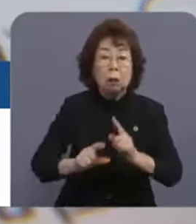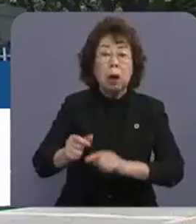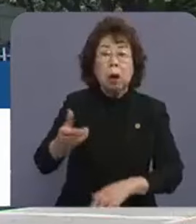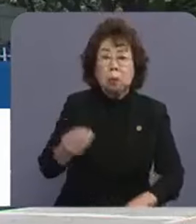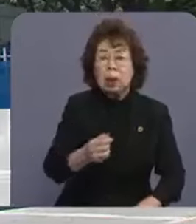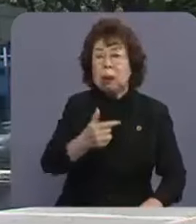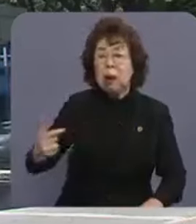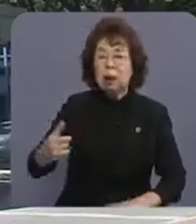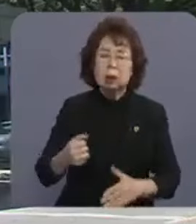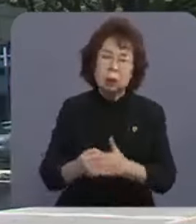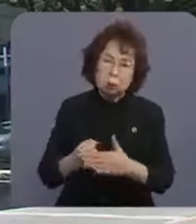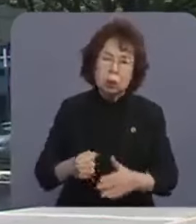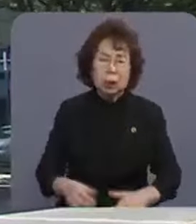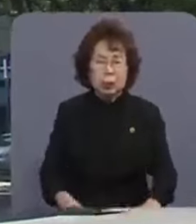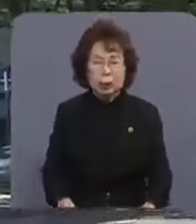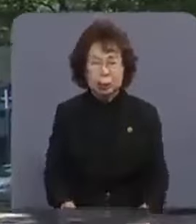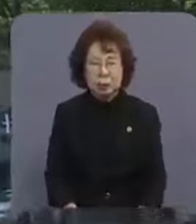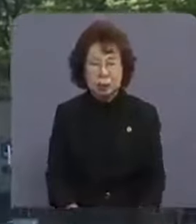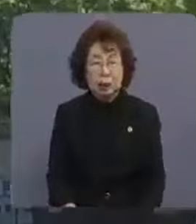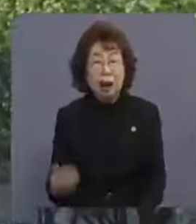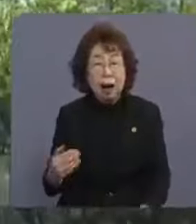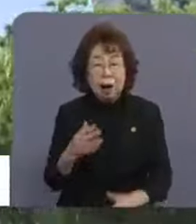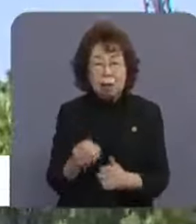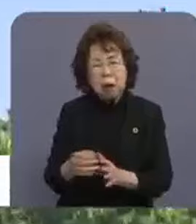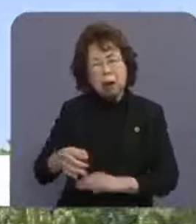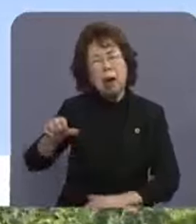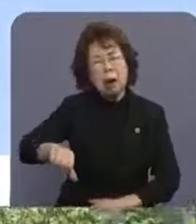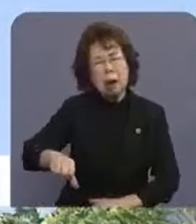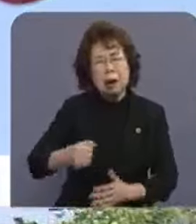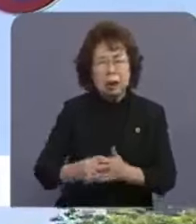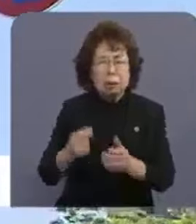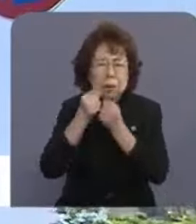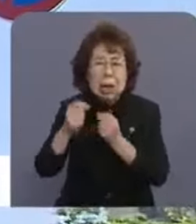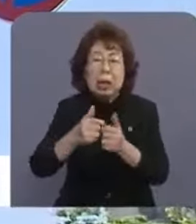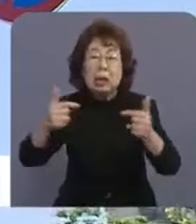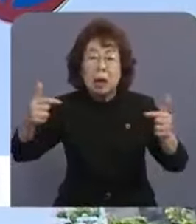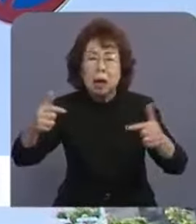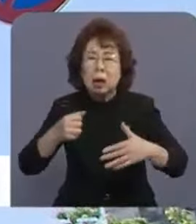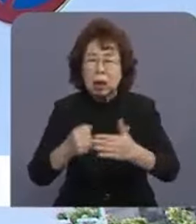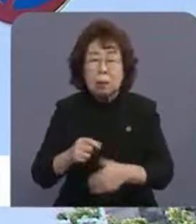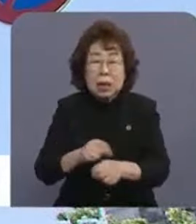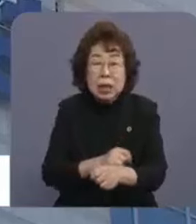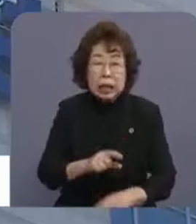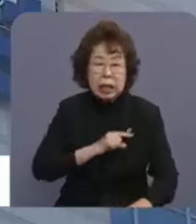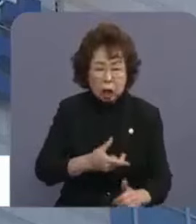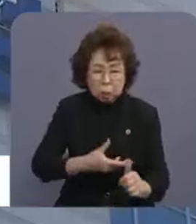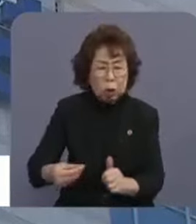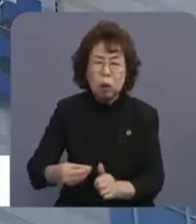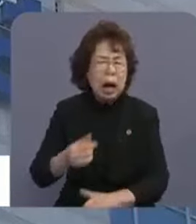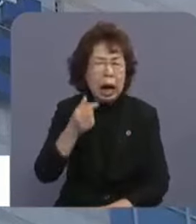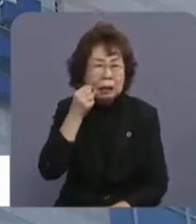날라오니까. 경찰은 최근 경기 불황으로 이런 사기가 늘고 있다면서 특히 명의를